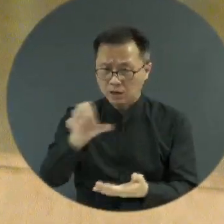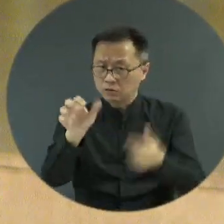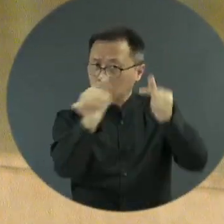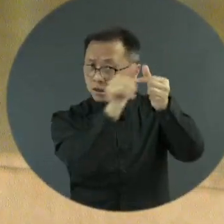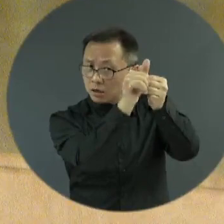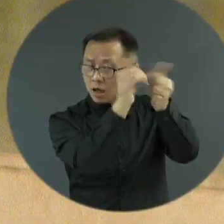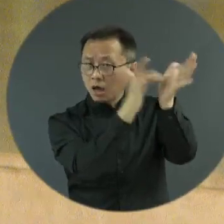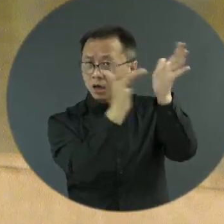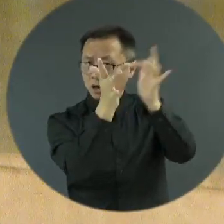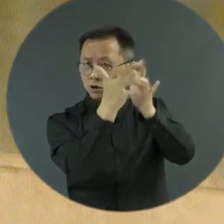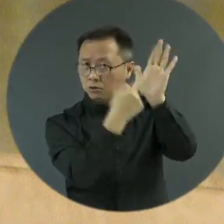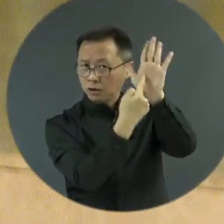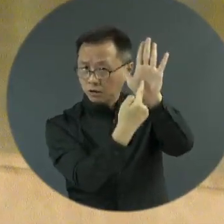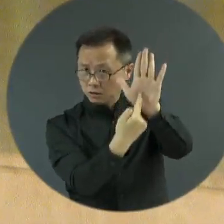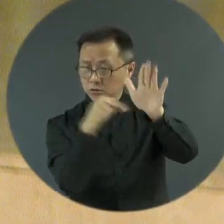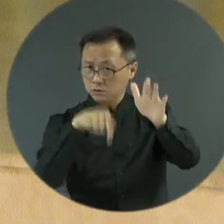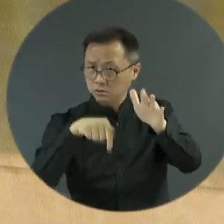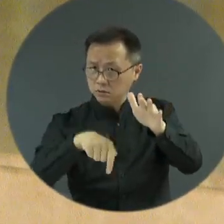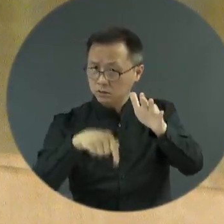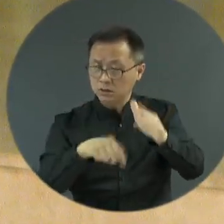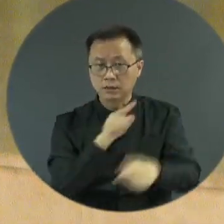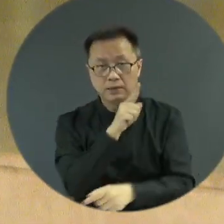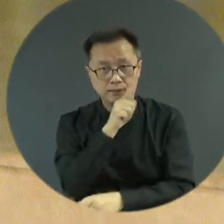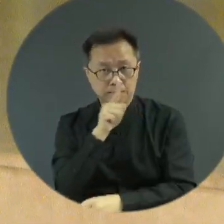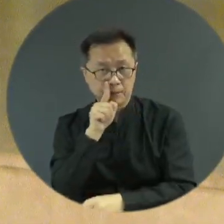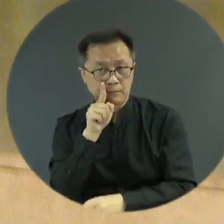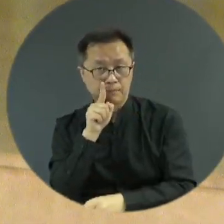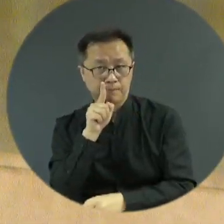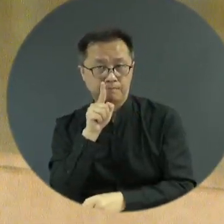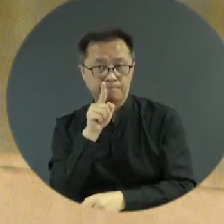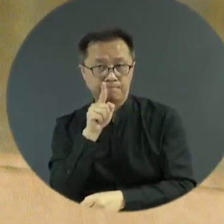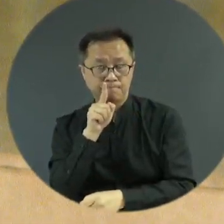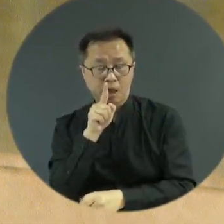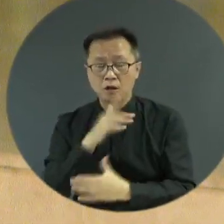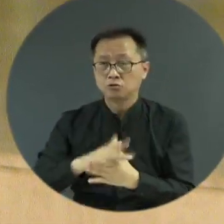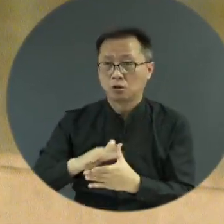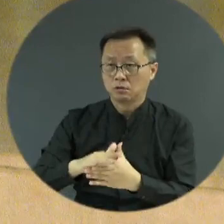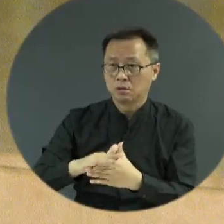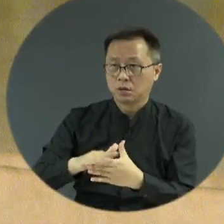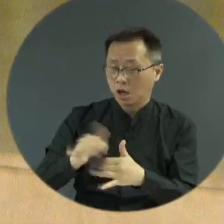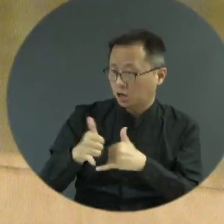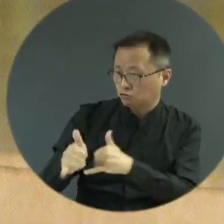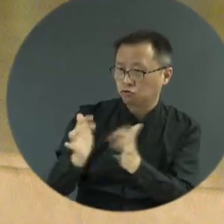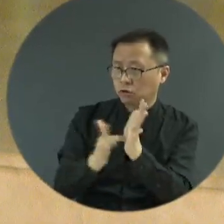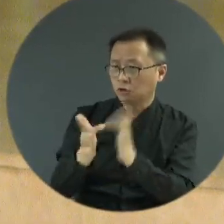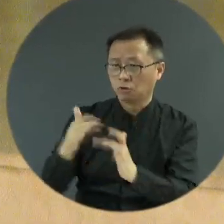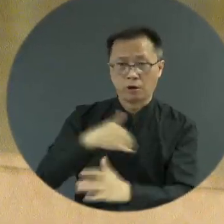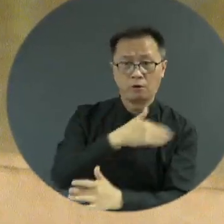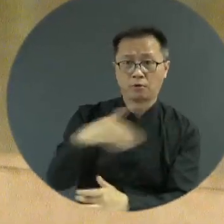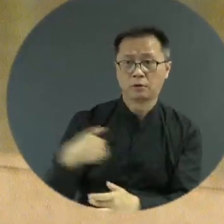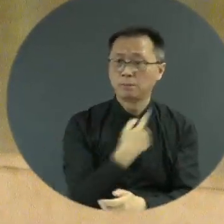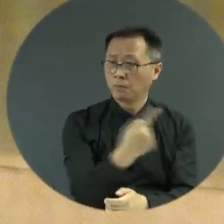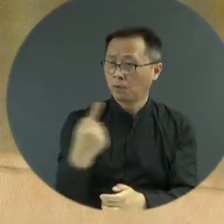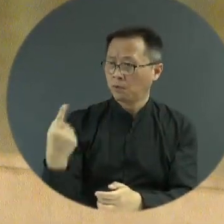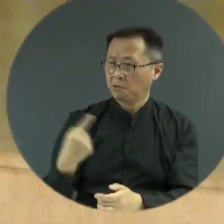具体地呈现这一份的沉默。因此跟随基督的我们不应该是一个